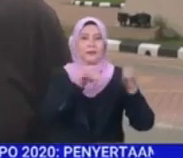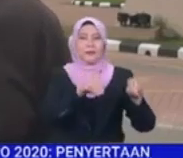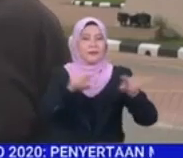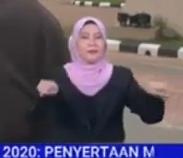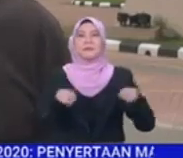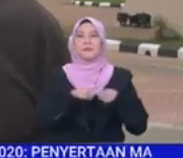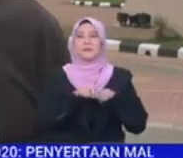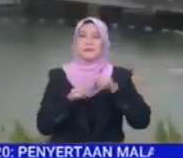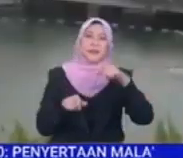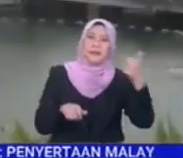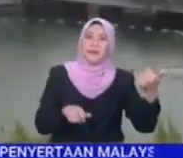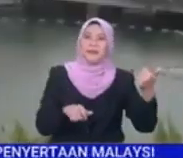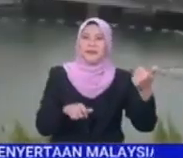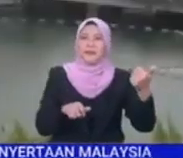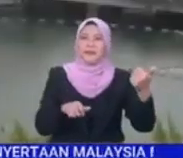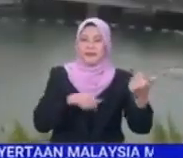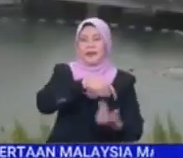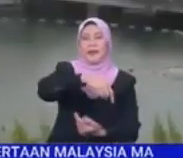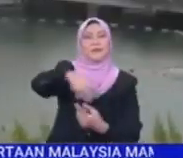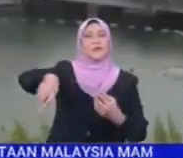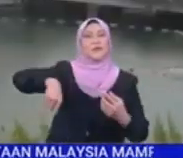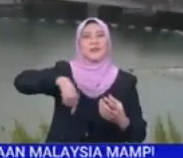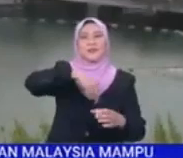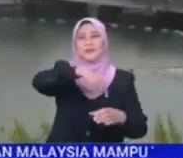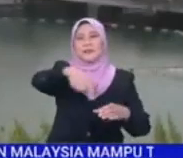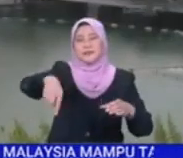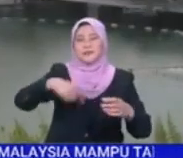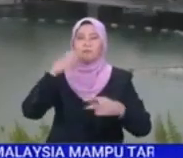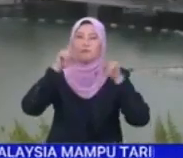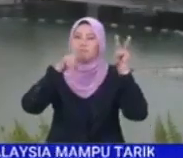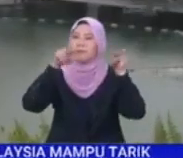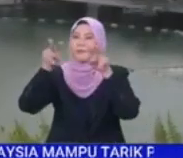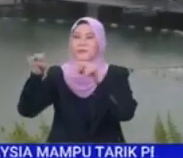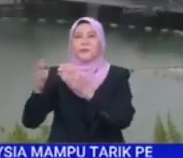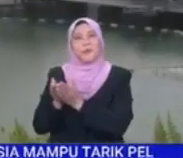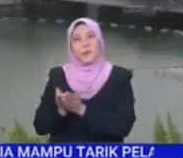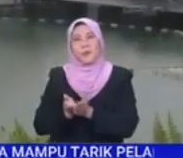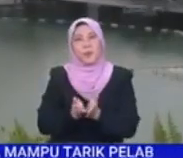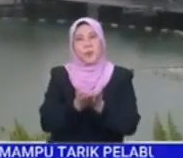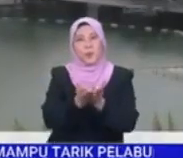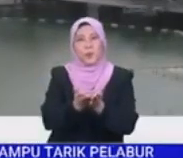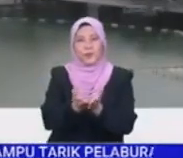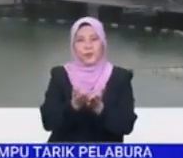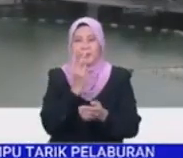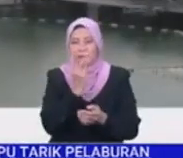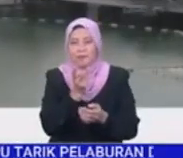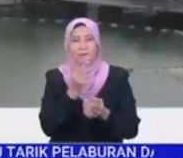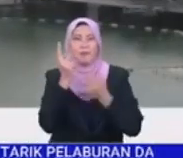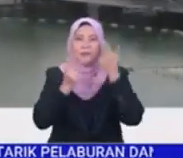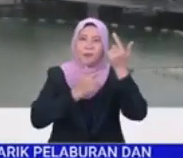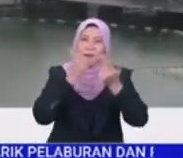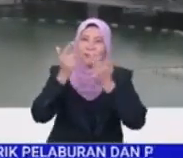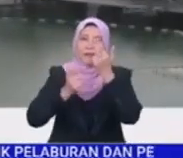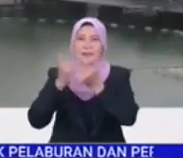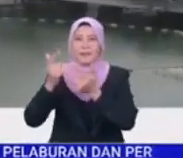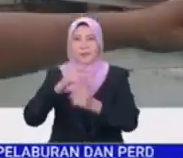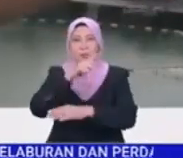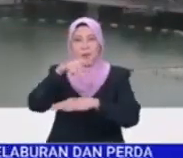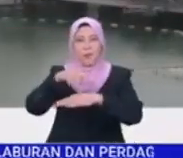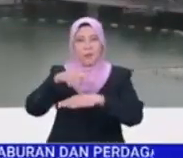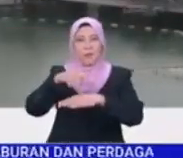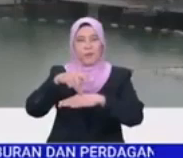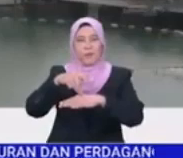destinasi ke tempat yang lain pusing-pusing sini lah saja nak ambil angin dalam bot pusing Pulau pergi lama lepas